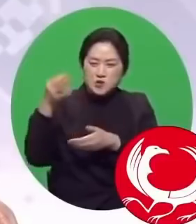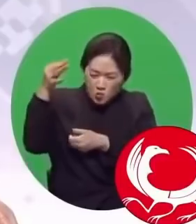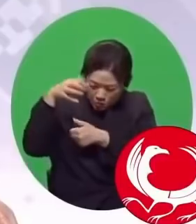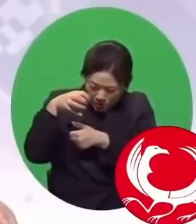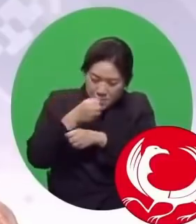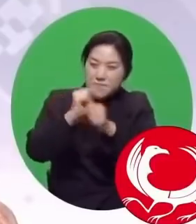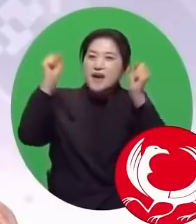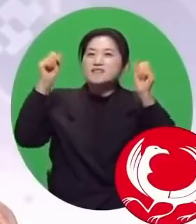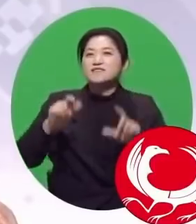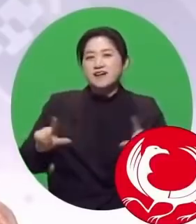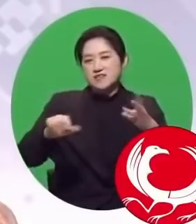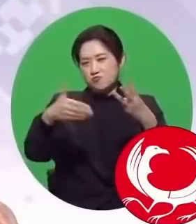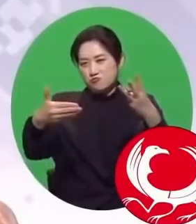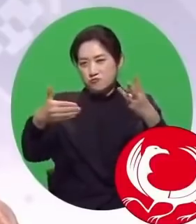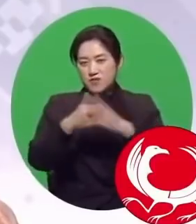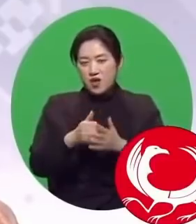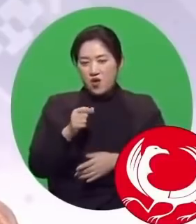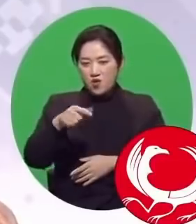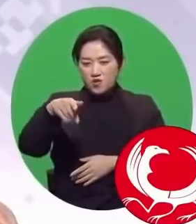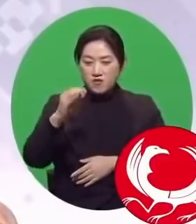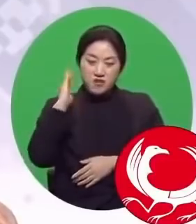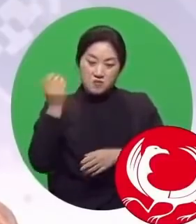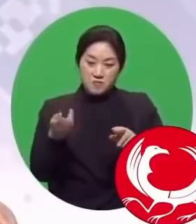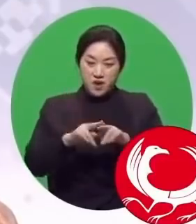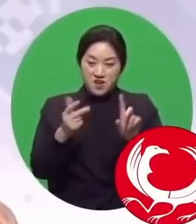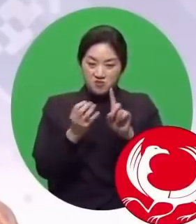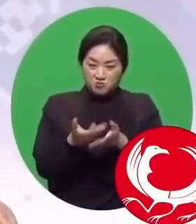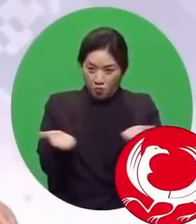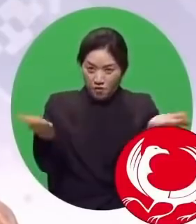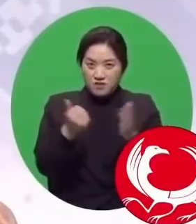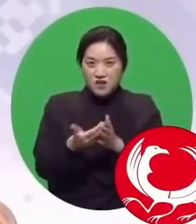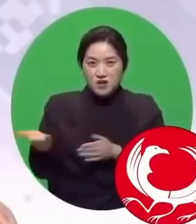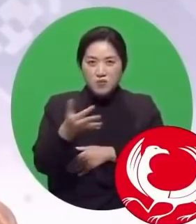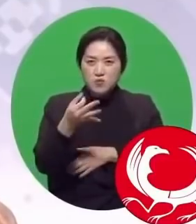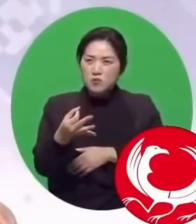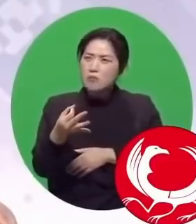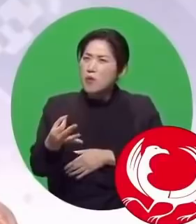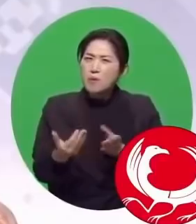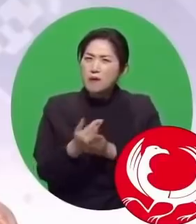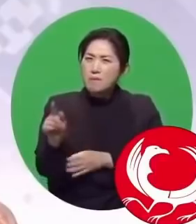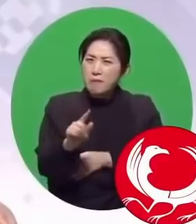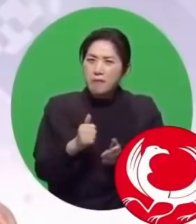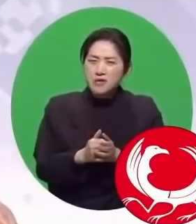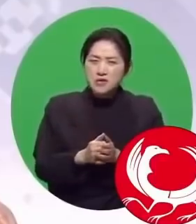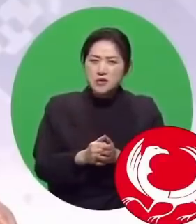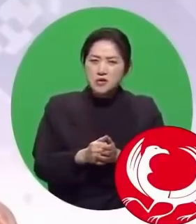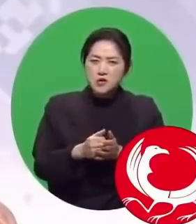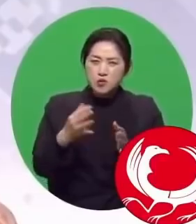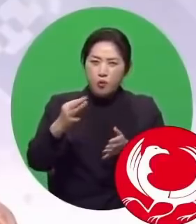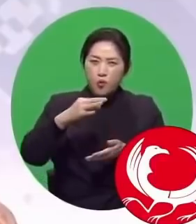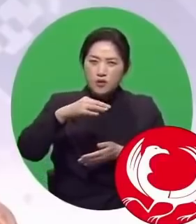돈으로부터 해방되는 날입니다. 허경영 대통령에 대해서 1억 준다니까 여러분들은 그 돈이 어디서 나오냐? 양적